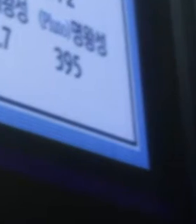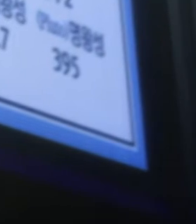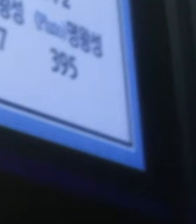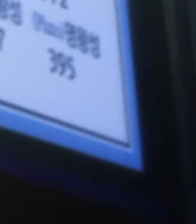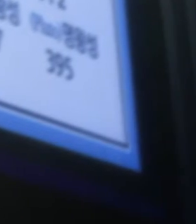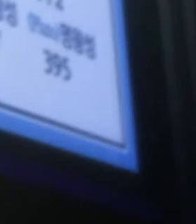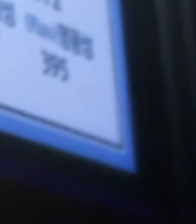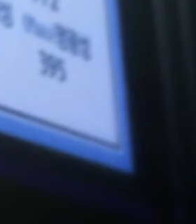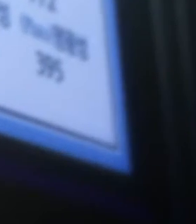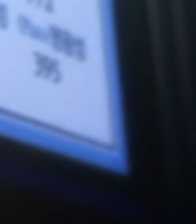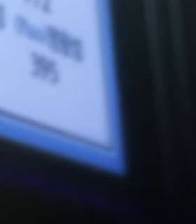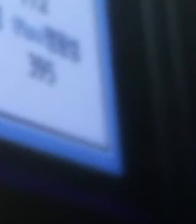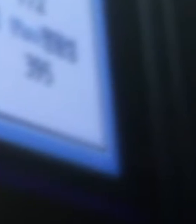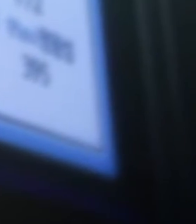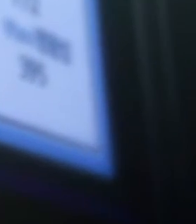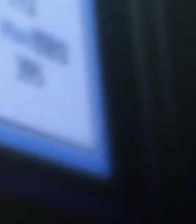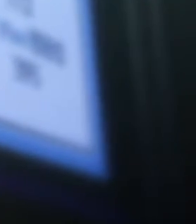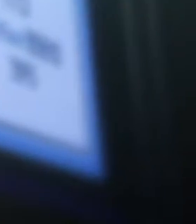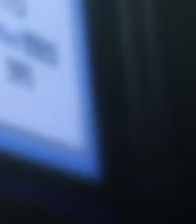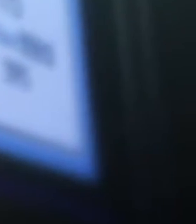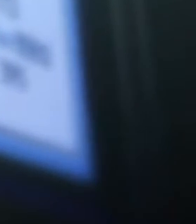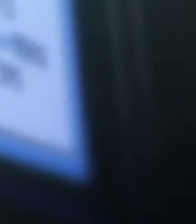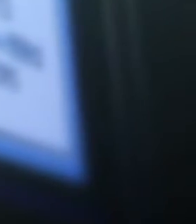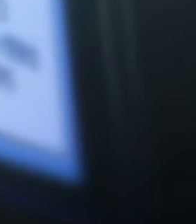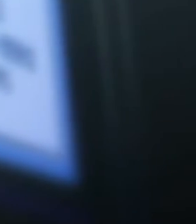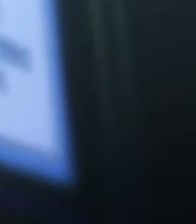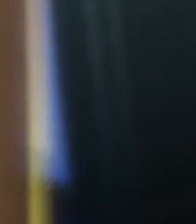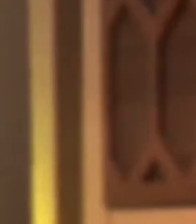아 으